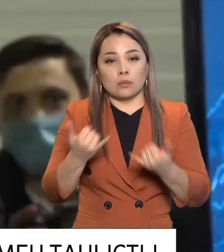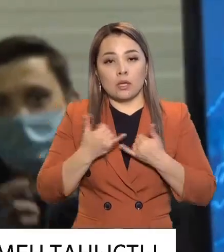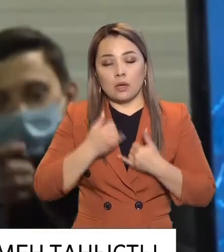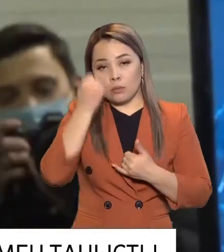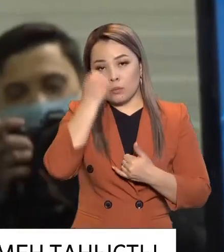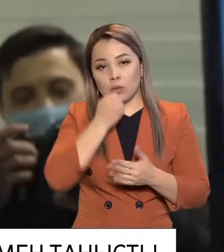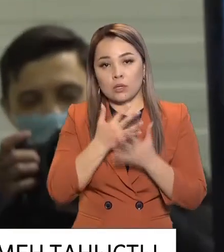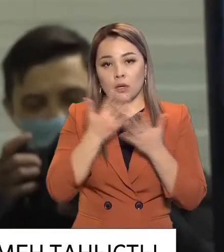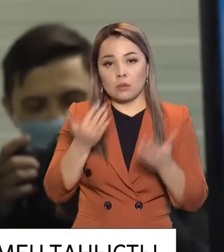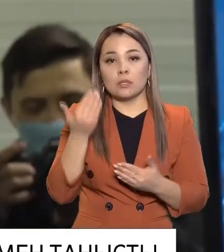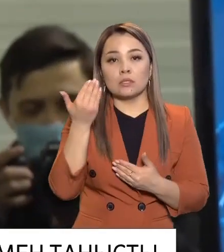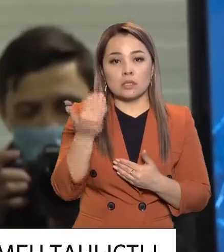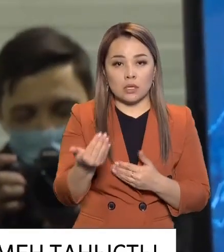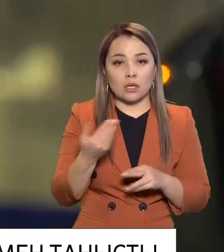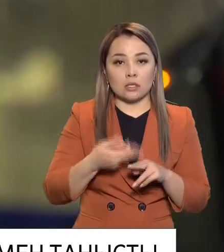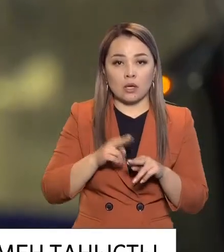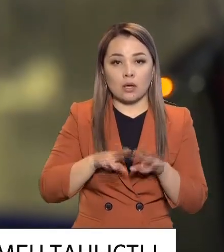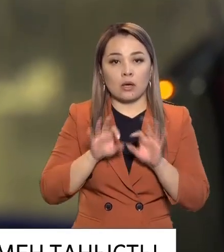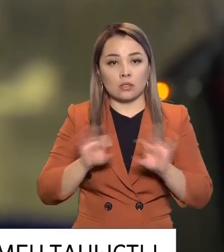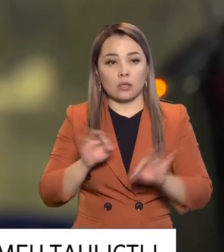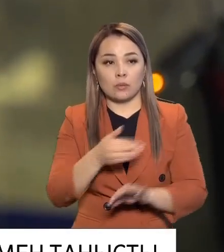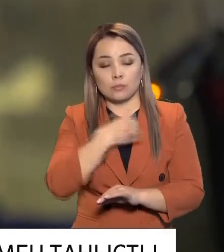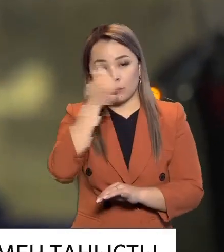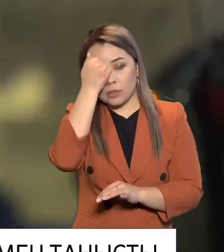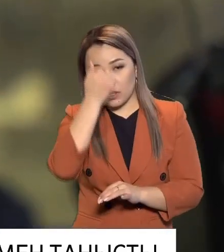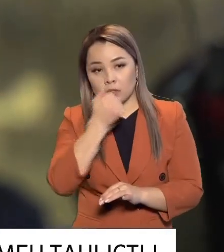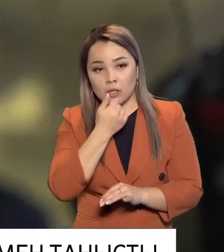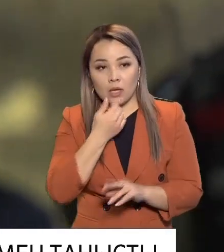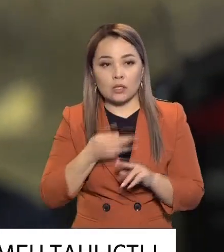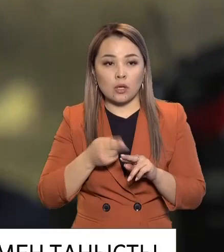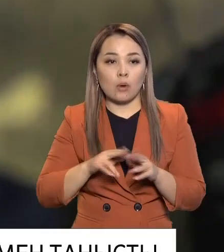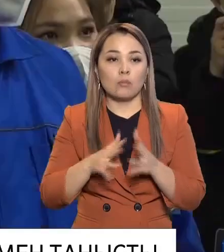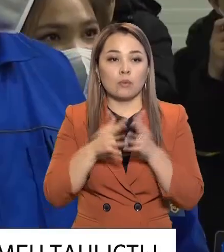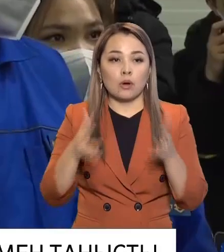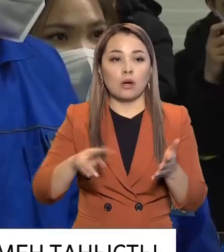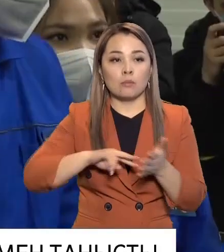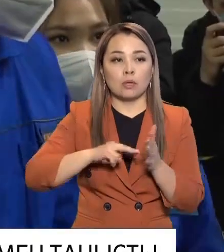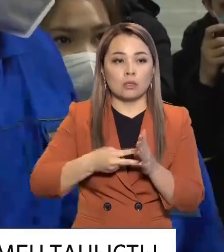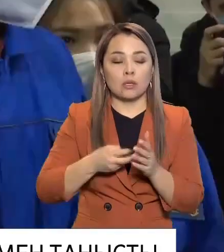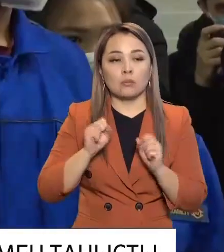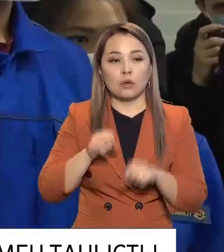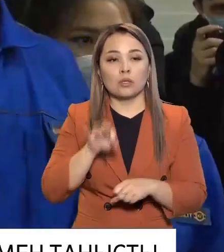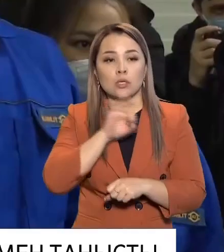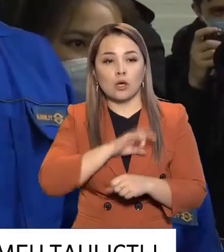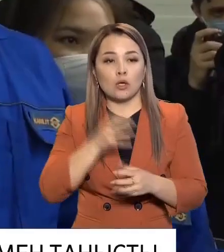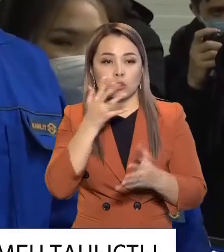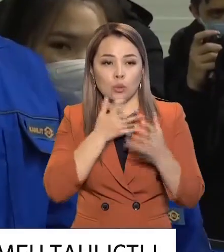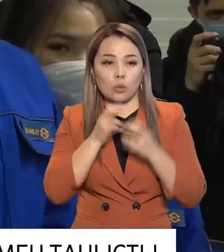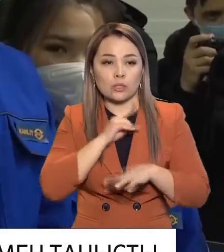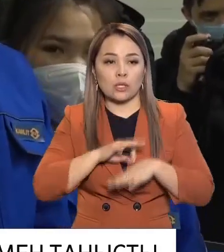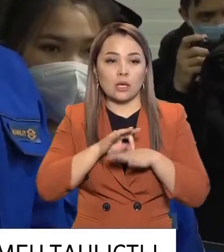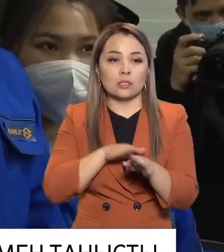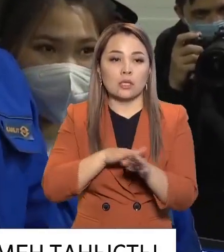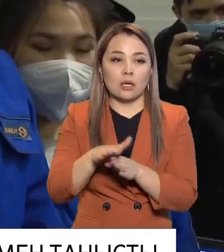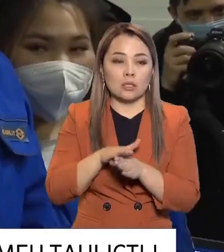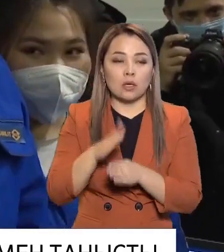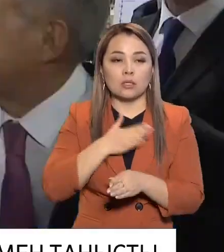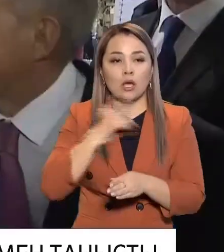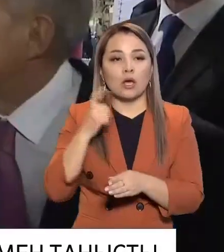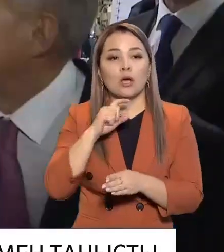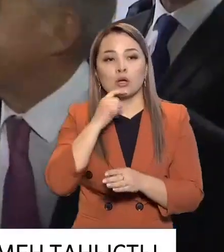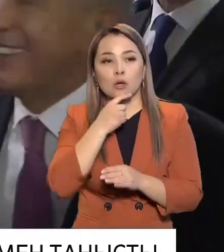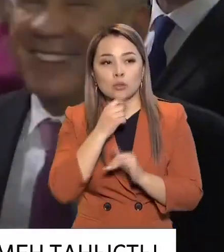атқан үшін көп-көп сізге рахмет айтқым келеді. Это большой проект, который даст очень серьезный импульс развитию нашей